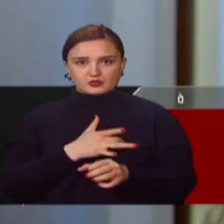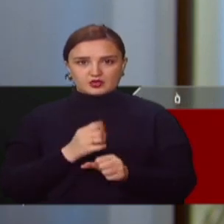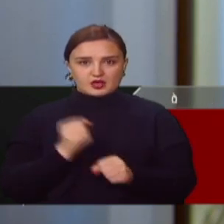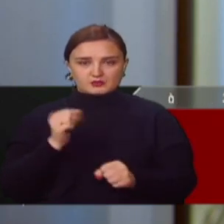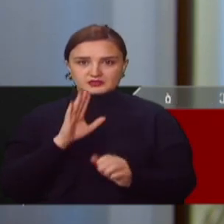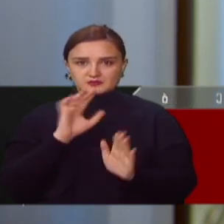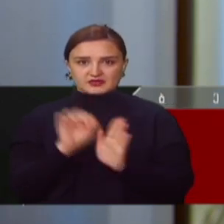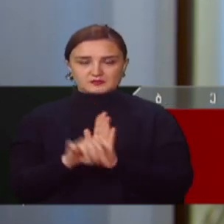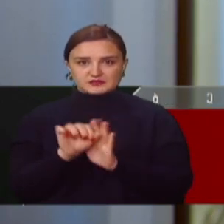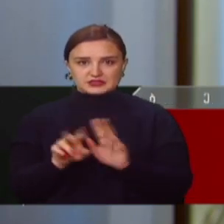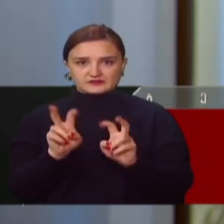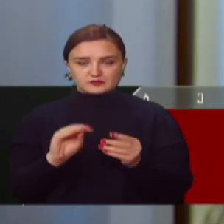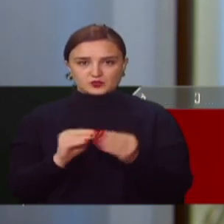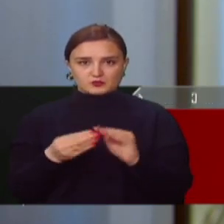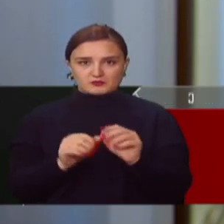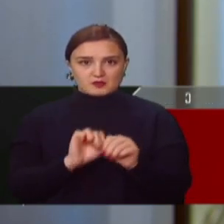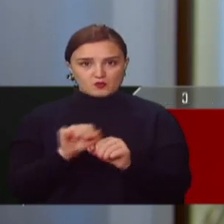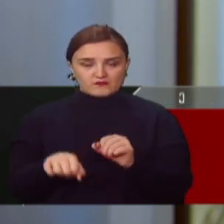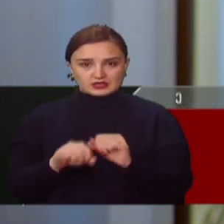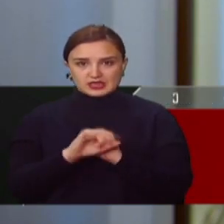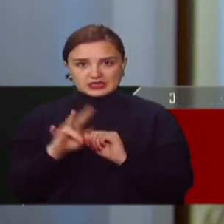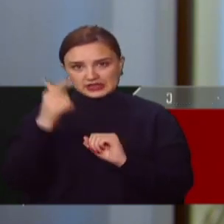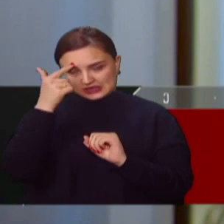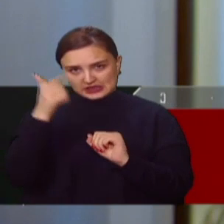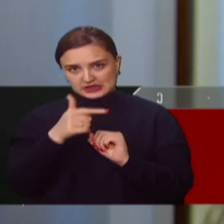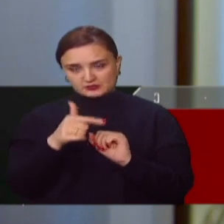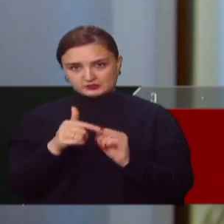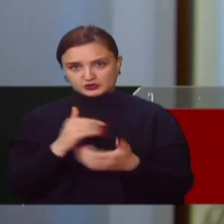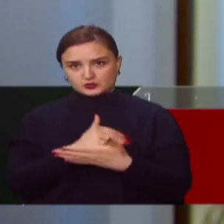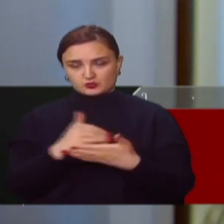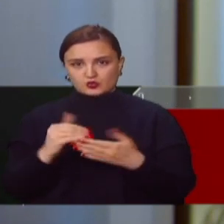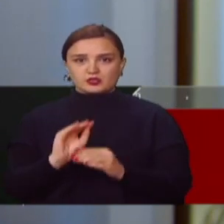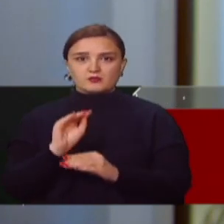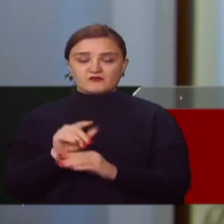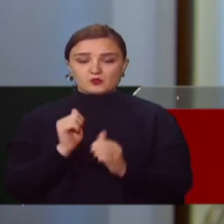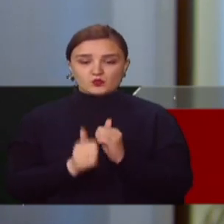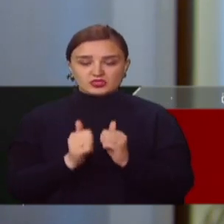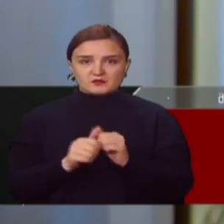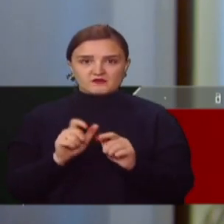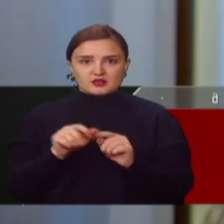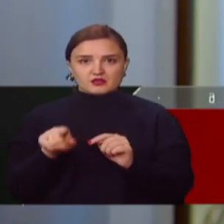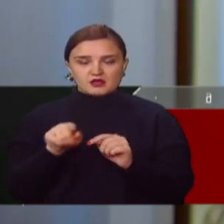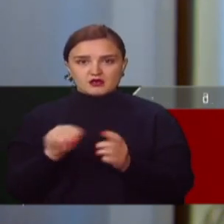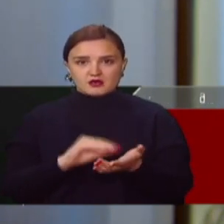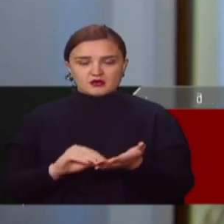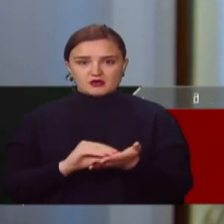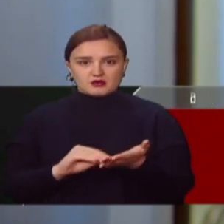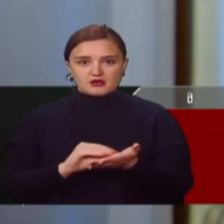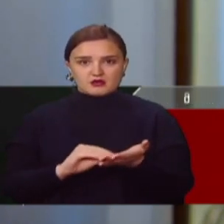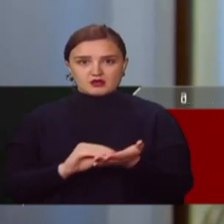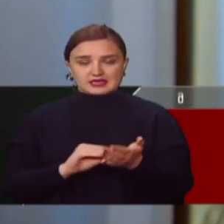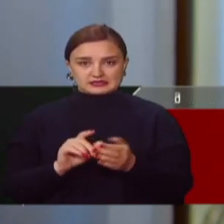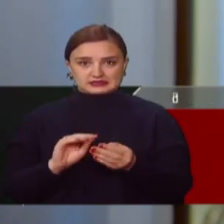ფემიციდი ეს პრობლემა მოგვარდეს ქვეყანაში, ან განათლების დონეს ესე გავზრდით, აი მუდმივად ამაზე, რომ იმის მაგივრად, რომ ამაზე